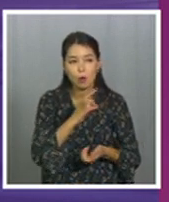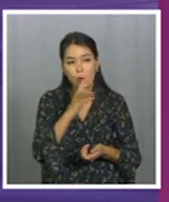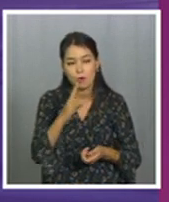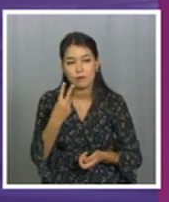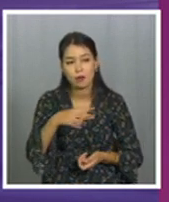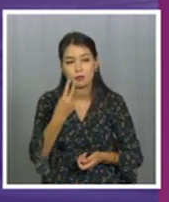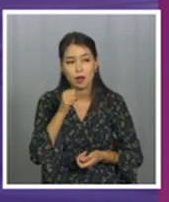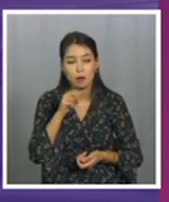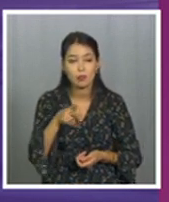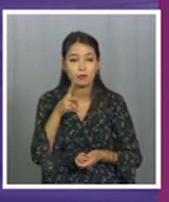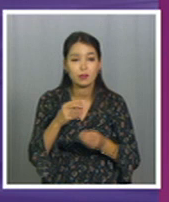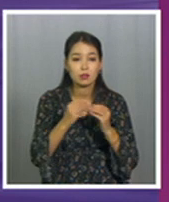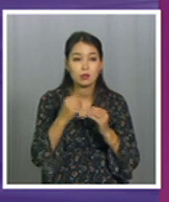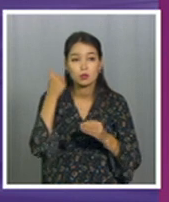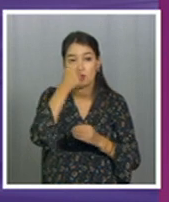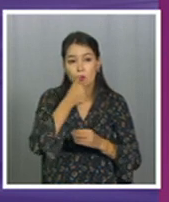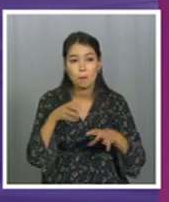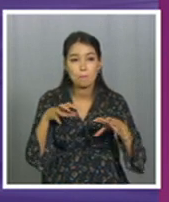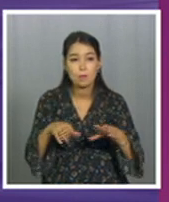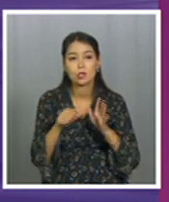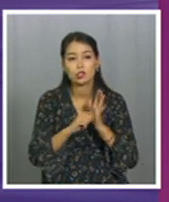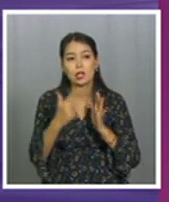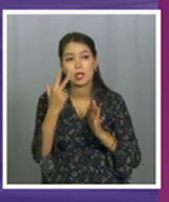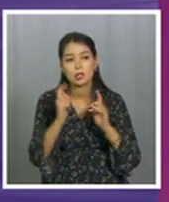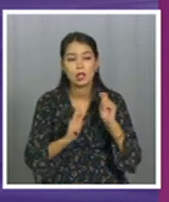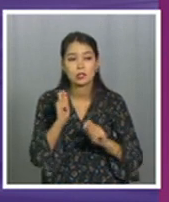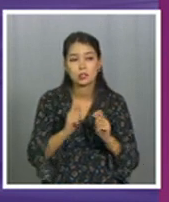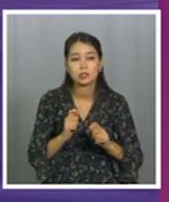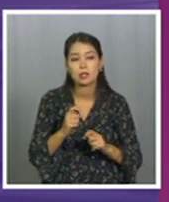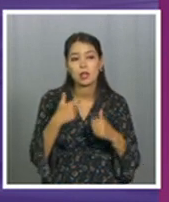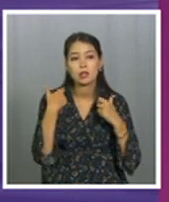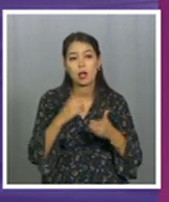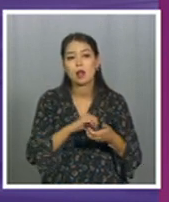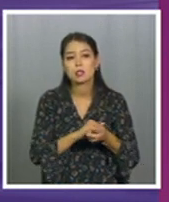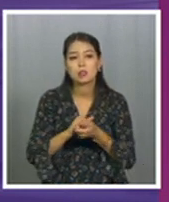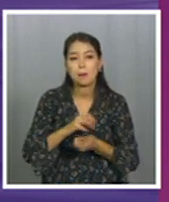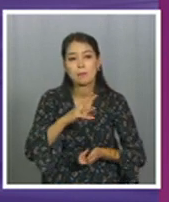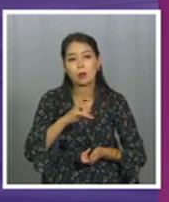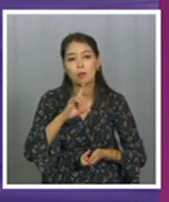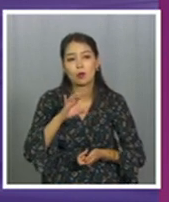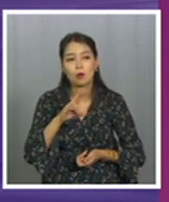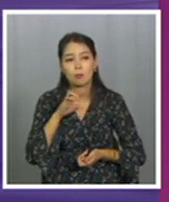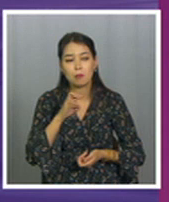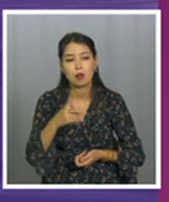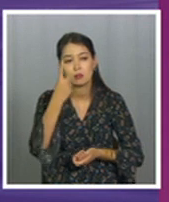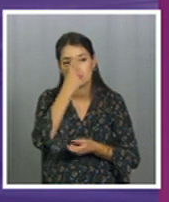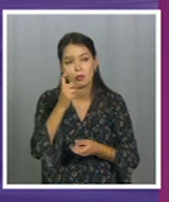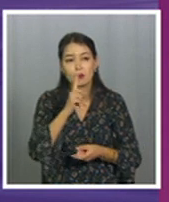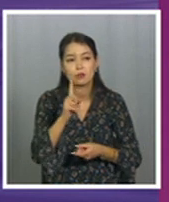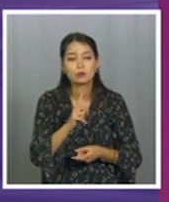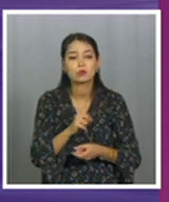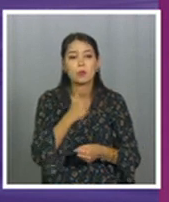года. Председатель 63-й сессии Генеральной Ассамблеи Мигель Брокман заявил, что